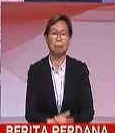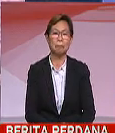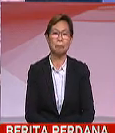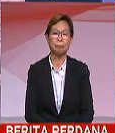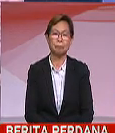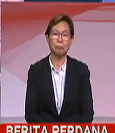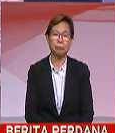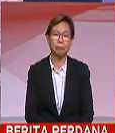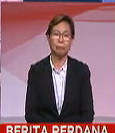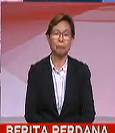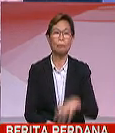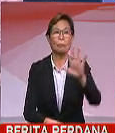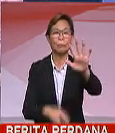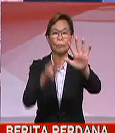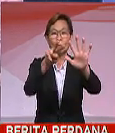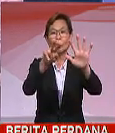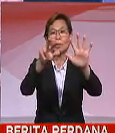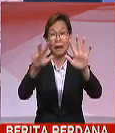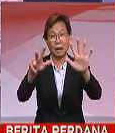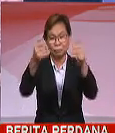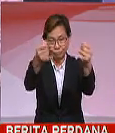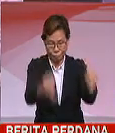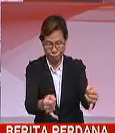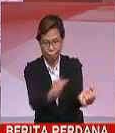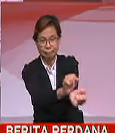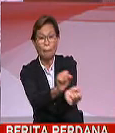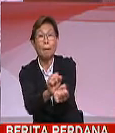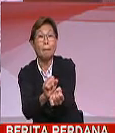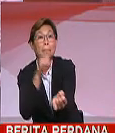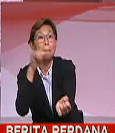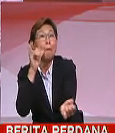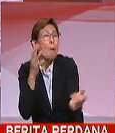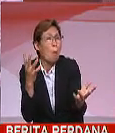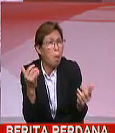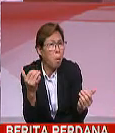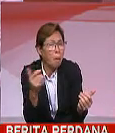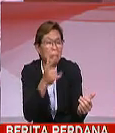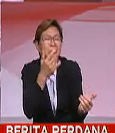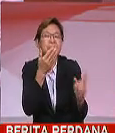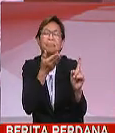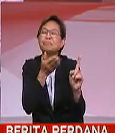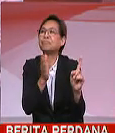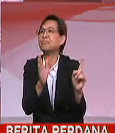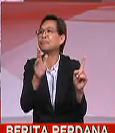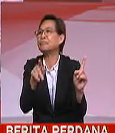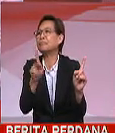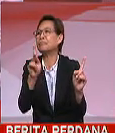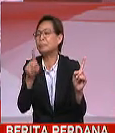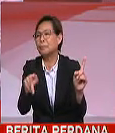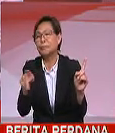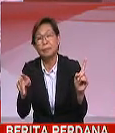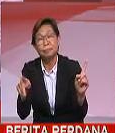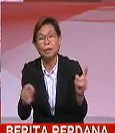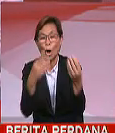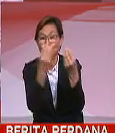Dalam pada itu seramai 523 individu ditahan semalam atas kesalahan ingk arahan pkpp